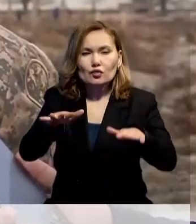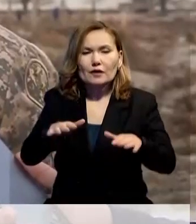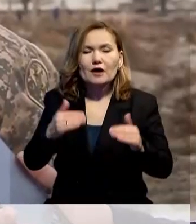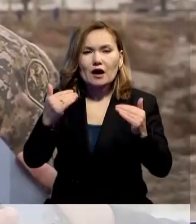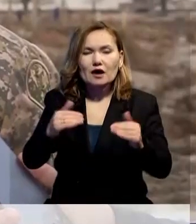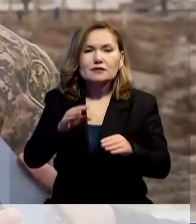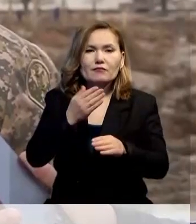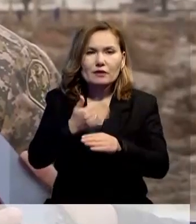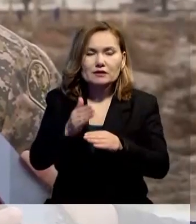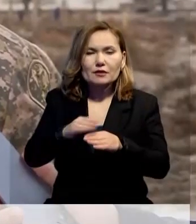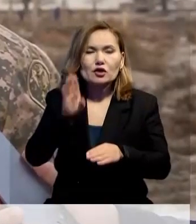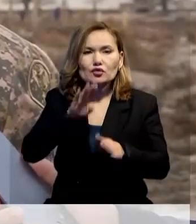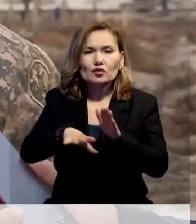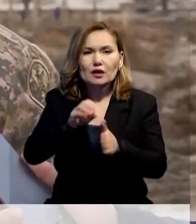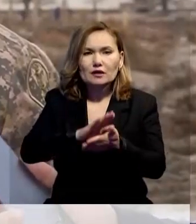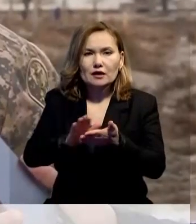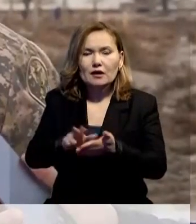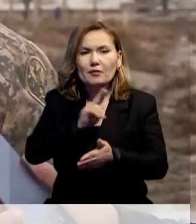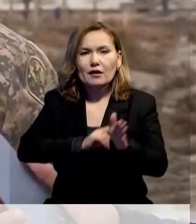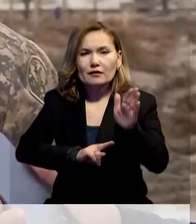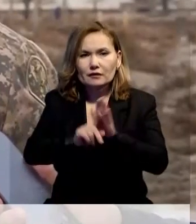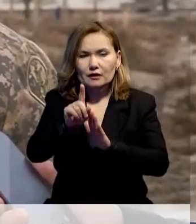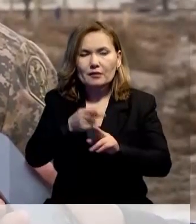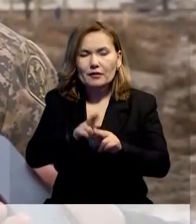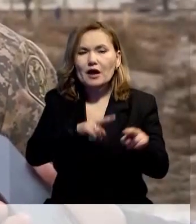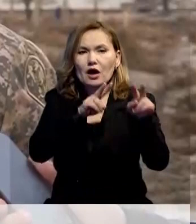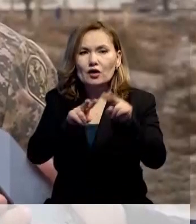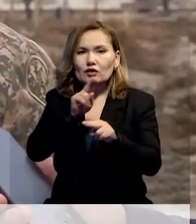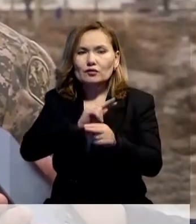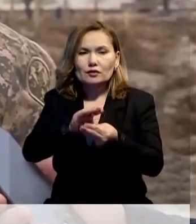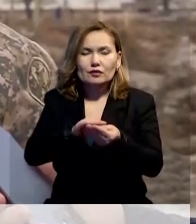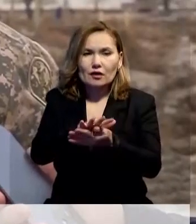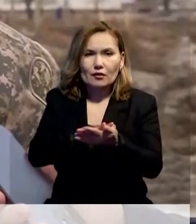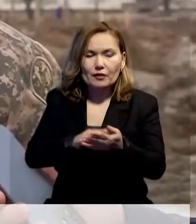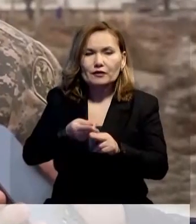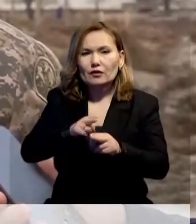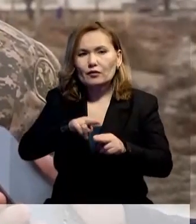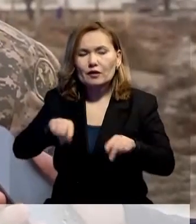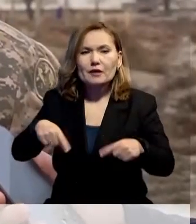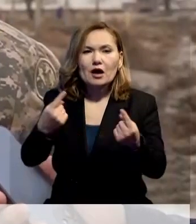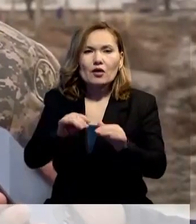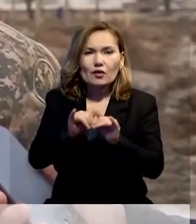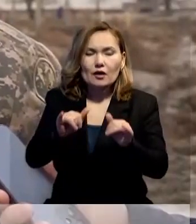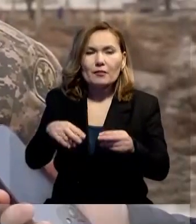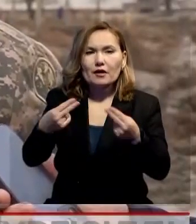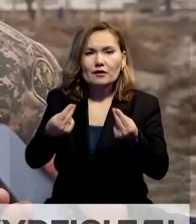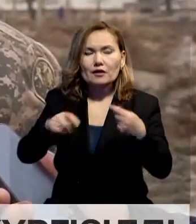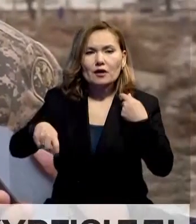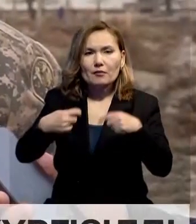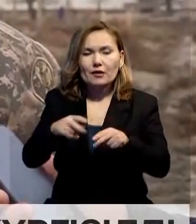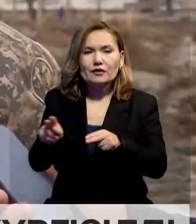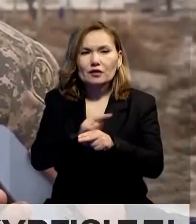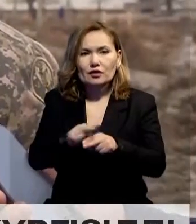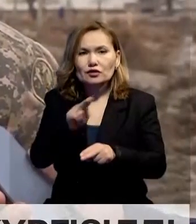тұрақты. Барлығын бақылауда ұстап отырмыз. Қазір қалпына келтіру жұмыстары жалғасып жатыр. Келген шығын есептеліп, жергілікті бюджет есебінен